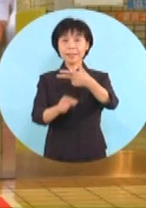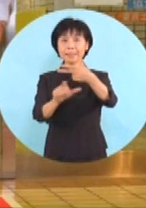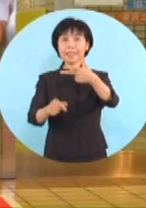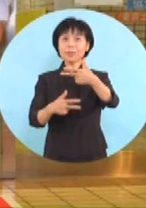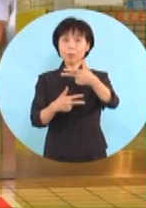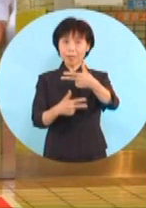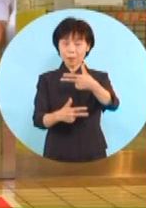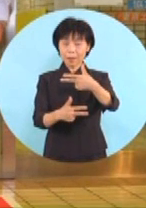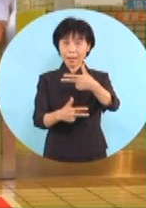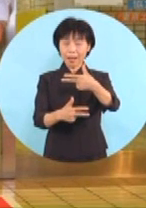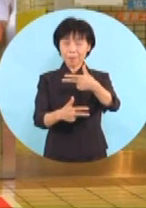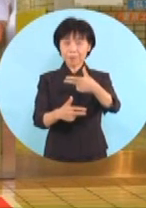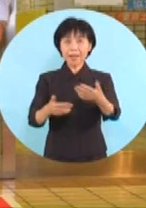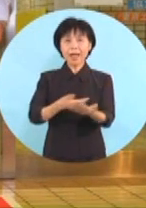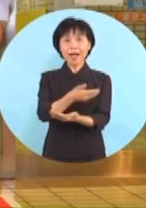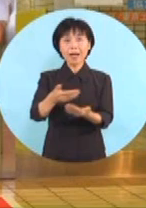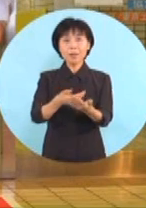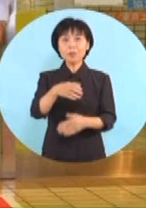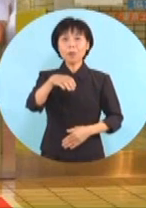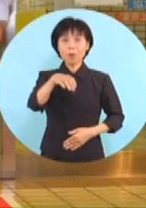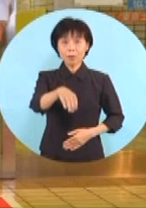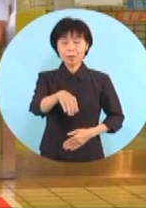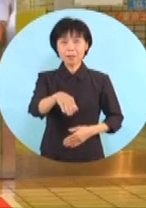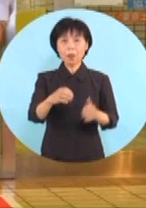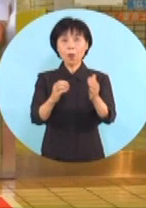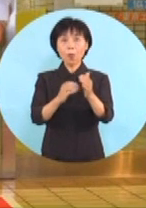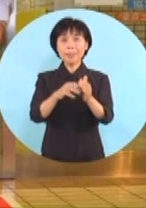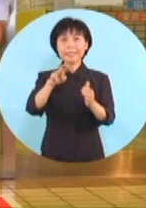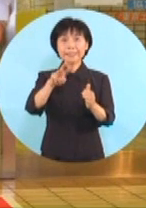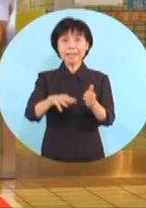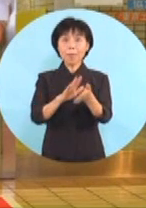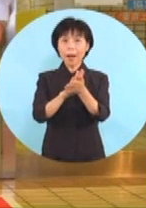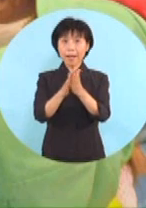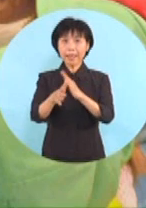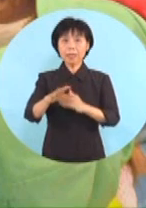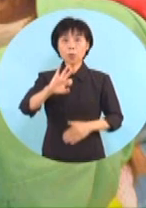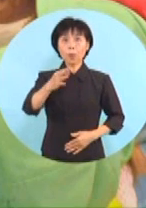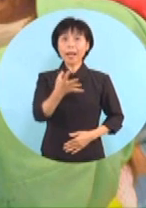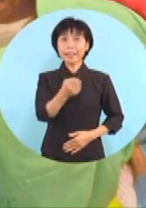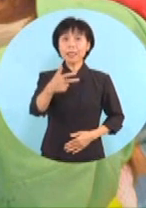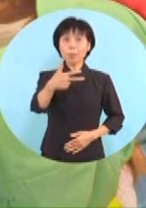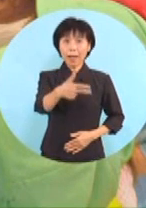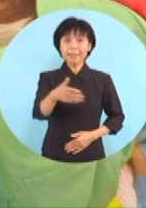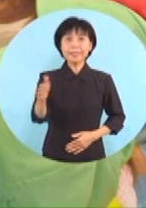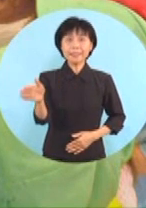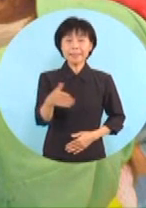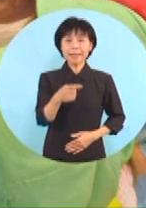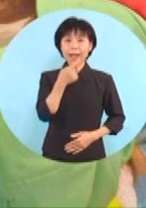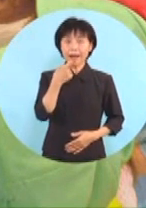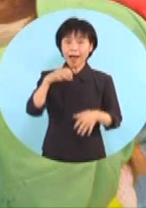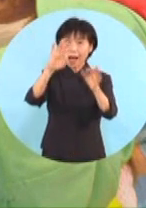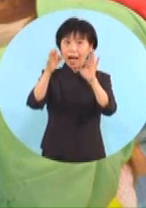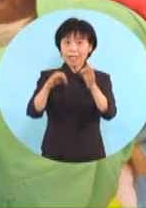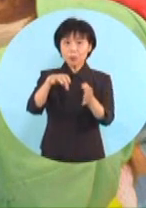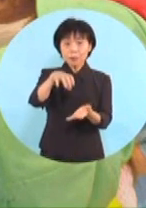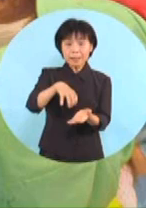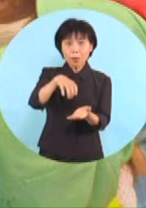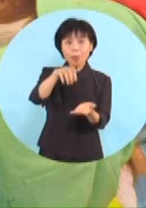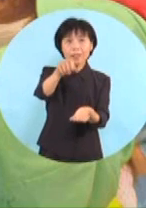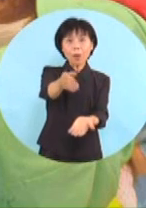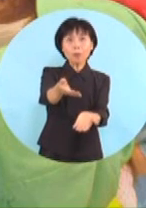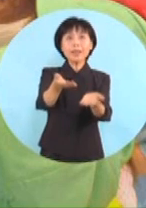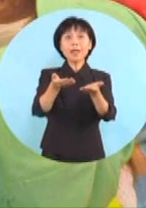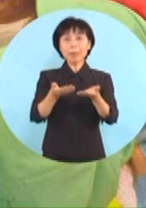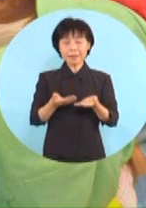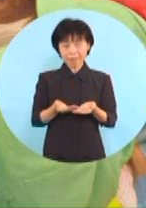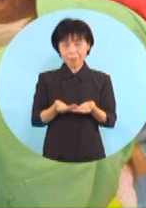7月7日友好交流都市の石川県金沢市から氷室の雪氷が贈られ、区役所